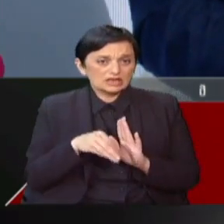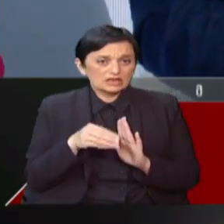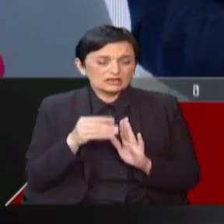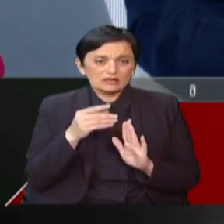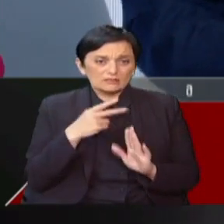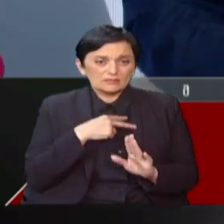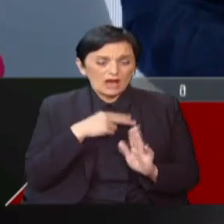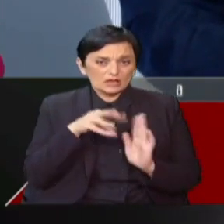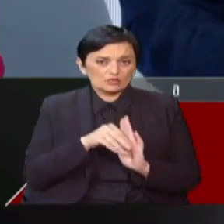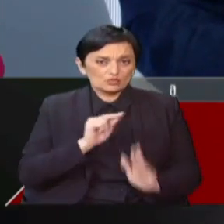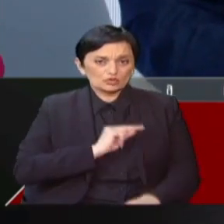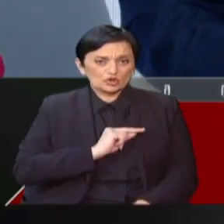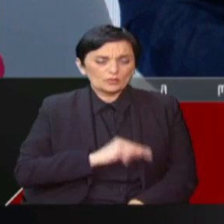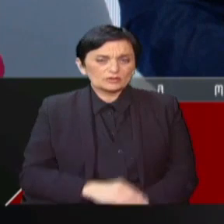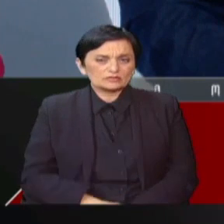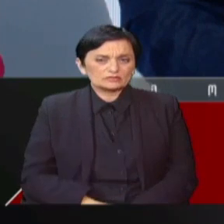დისკუსიებზე მუშაობისთვის?